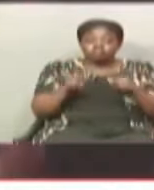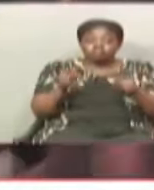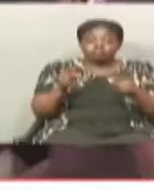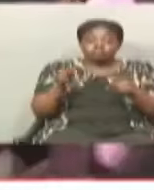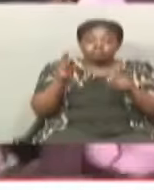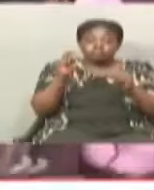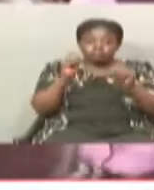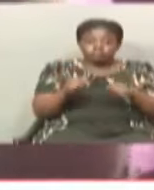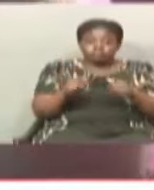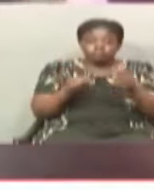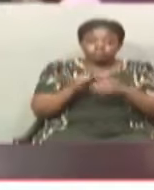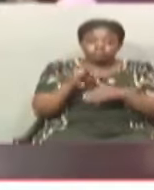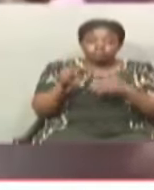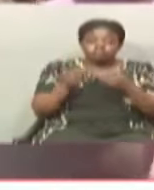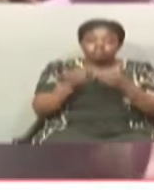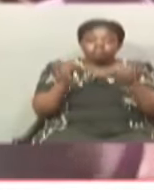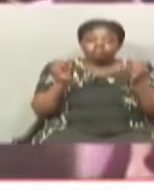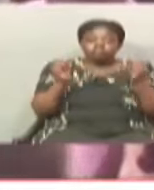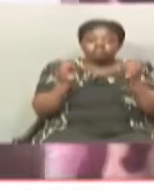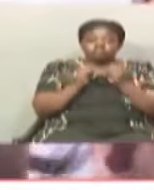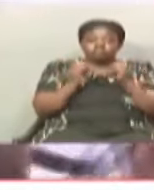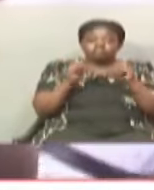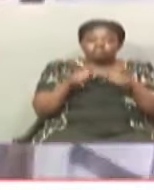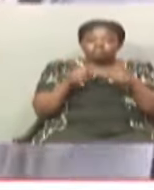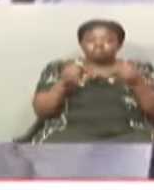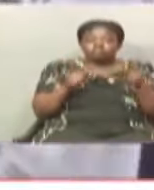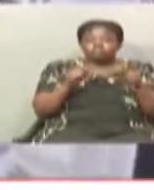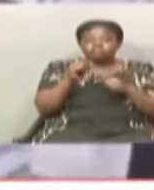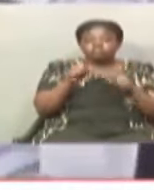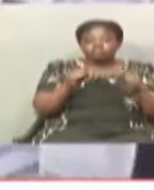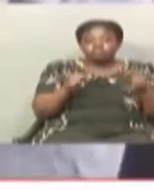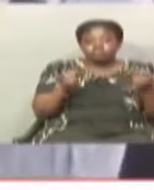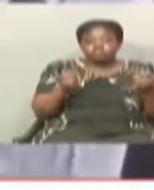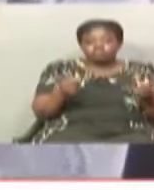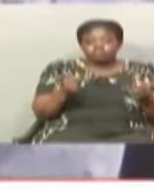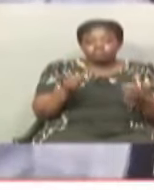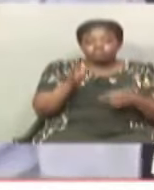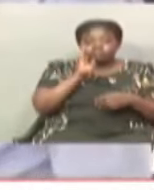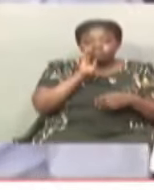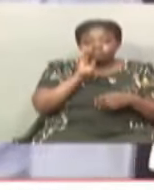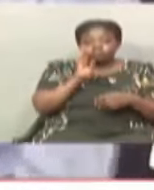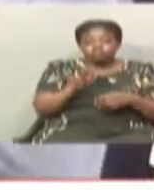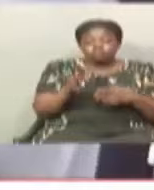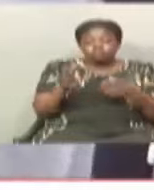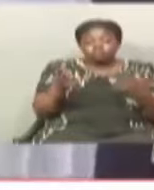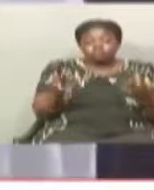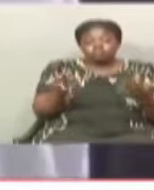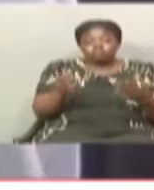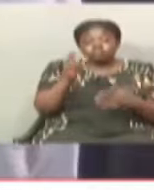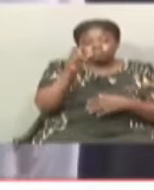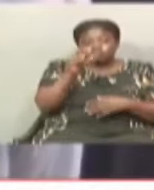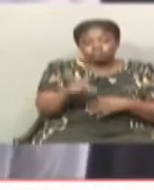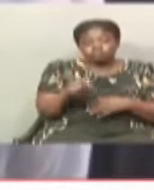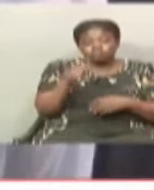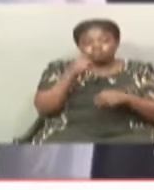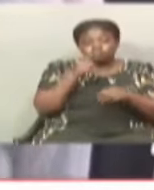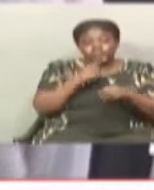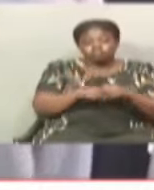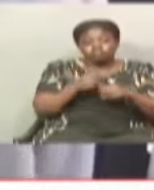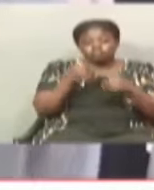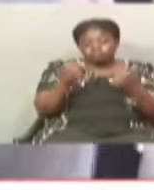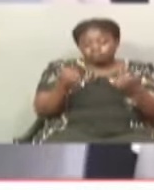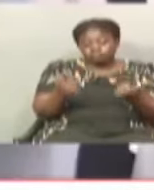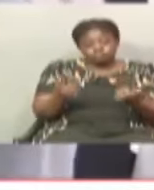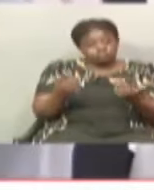obusasula waliwo bangi abalwala nga tebazisobola. Kubeera okulwaza omuntu ku mulundi guno mu biseera